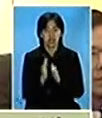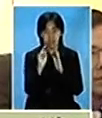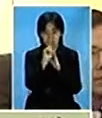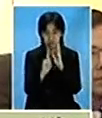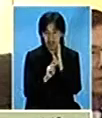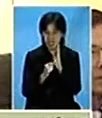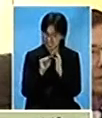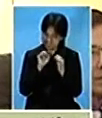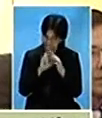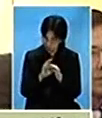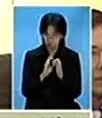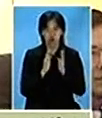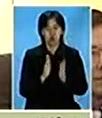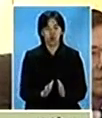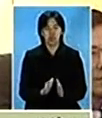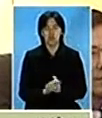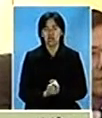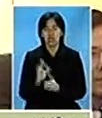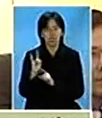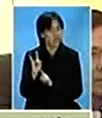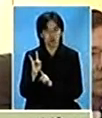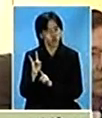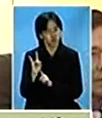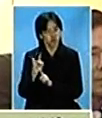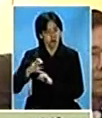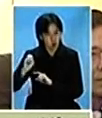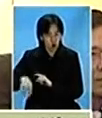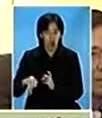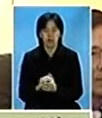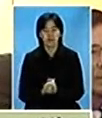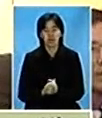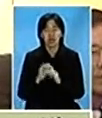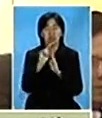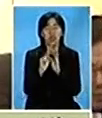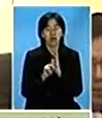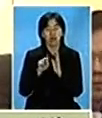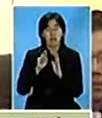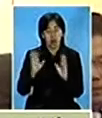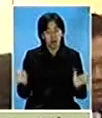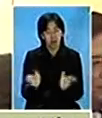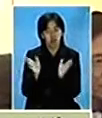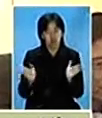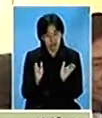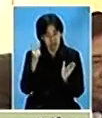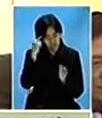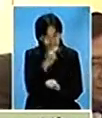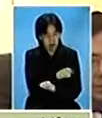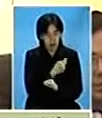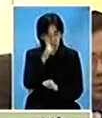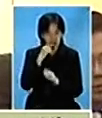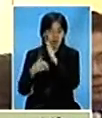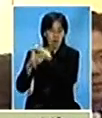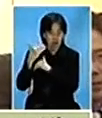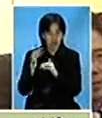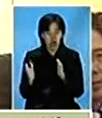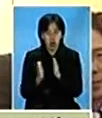ระเราต้องการตรงนี้เราไม่ต้องการเรื่องสัตว์แต่ถ้าเราพูดถึงในพรบคุ้มครองเนี่ยนะภูมิปัญญาชาวบ้านแล้วอันนี้เขาคุ้มครองเข